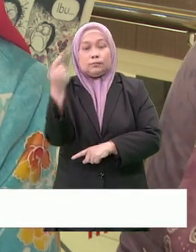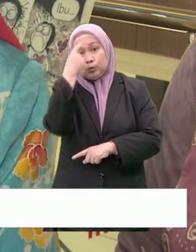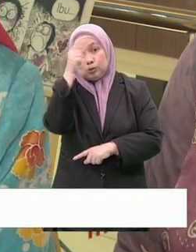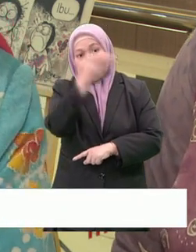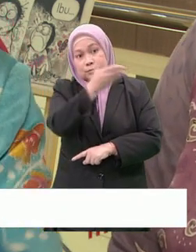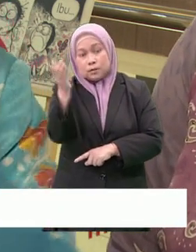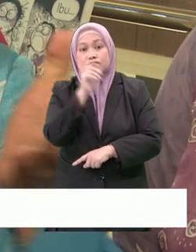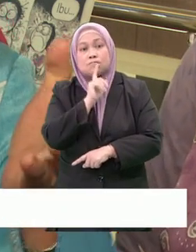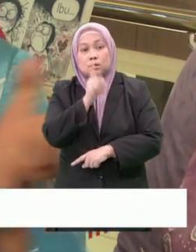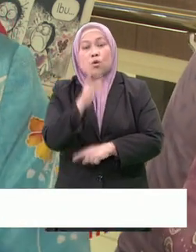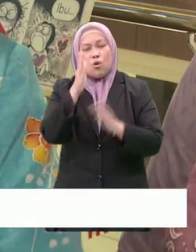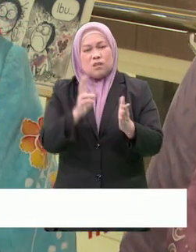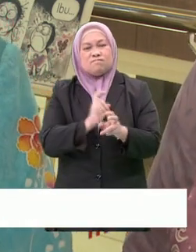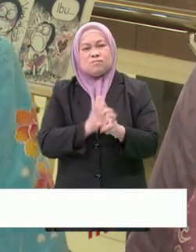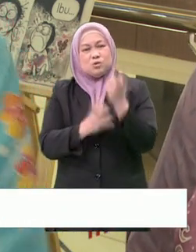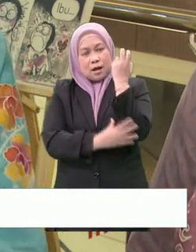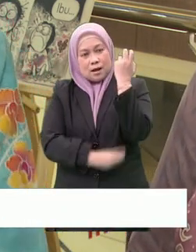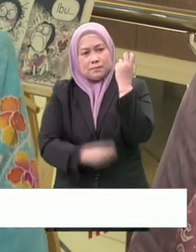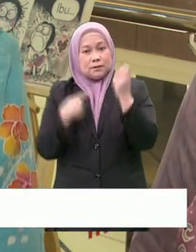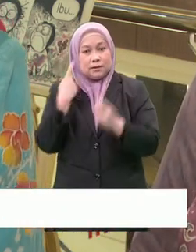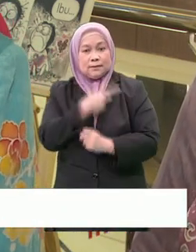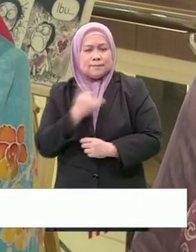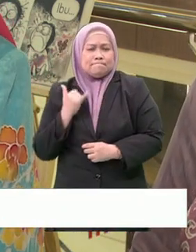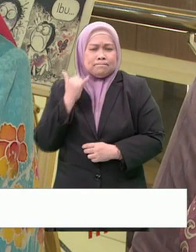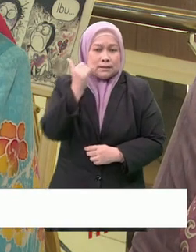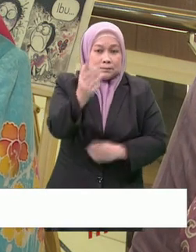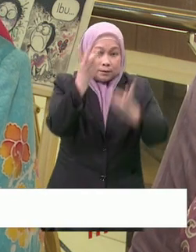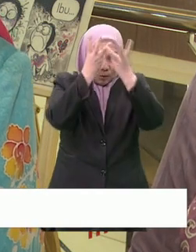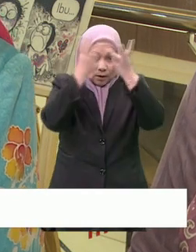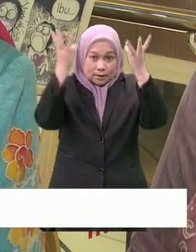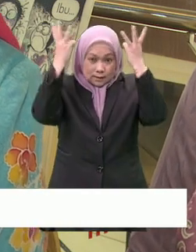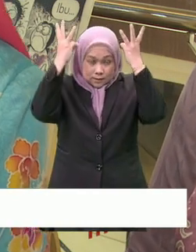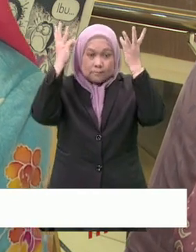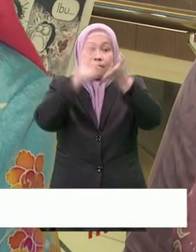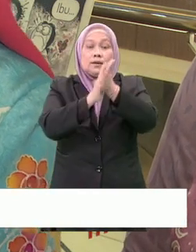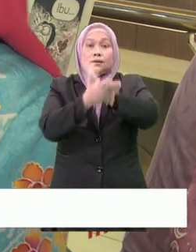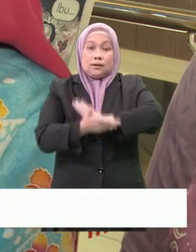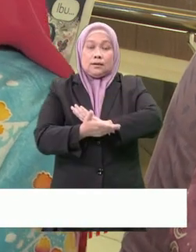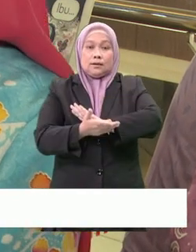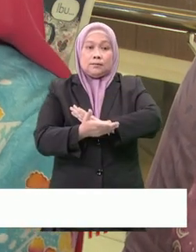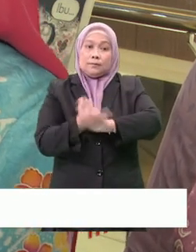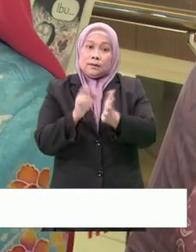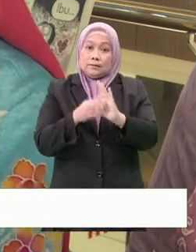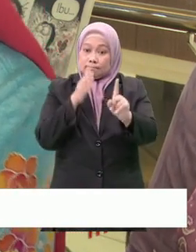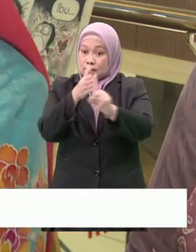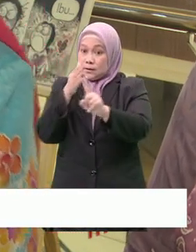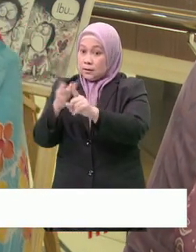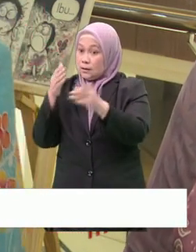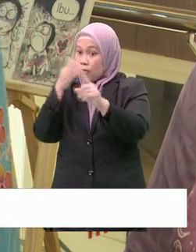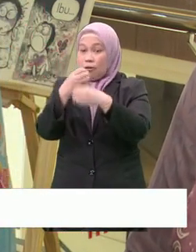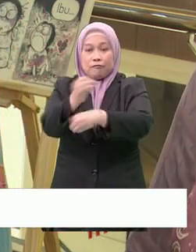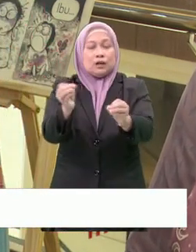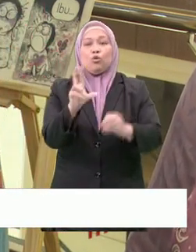memang orang susah sok itu kita pergi sampai ke tempat orang asli jadi dia bukan saja besar saat pejabat ya